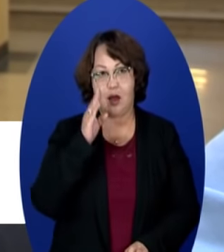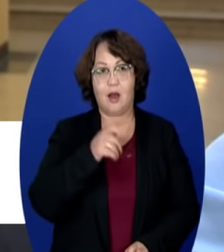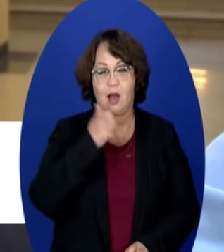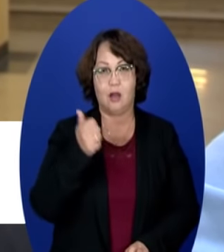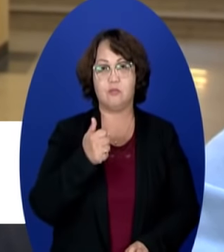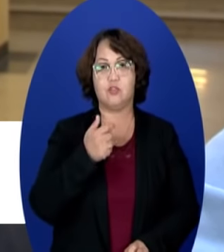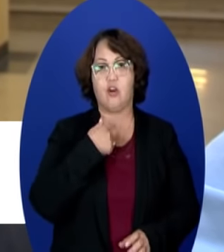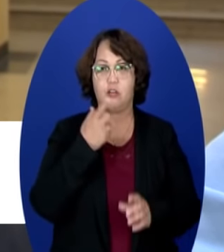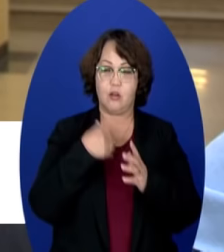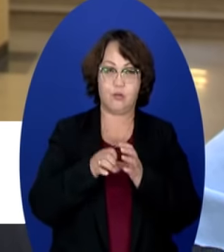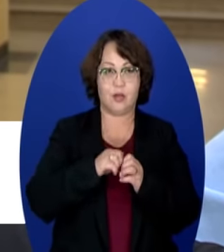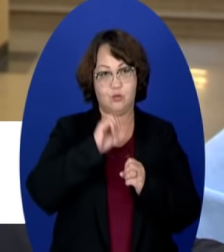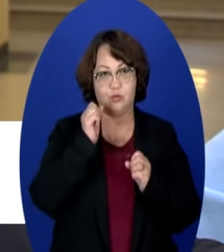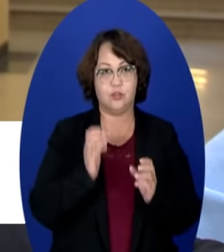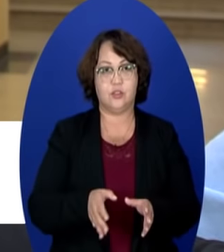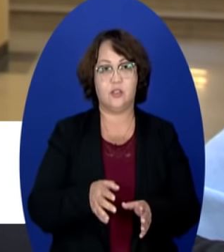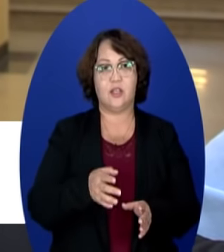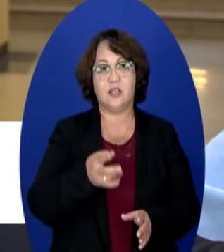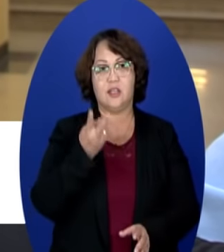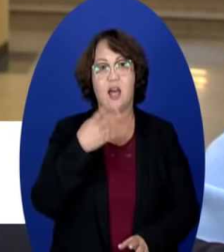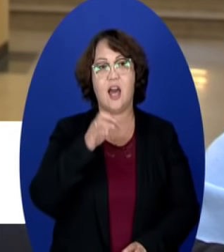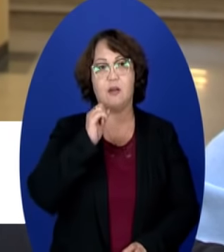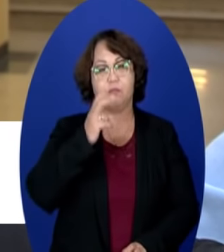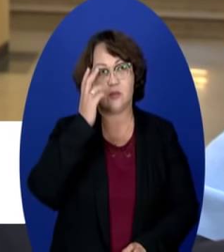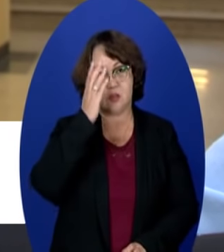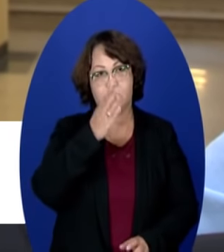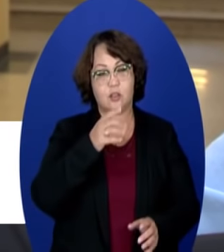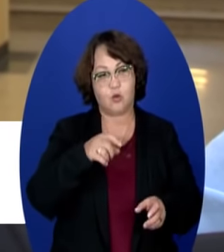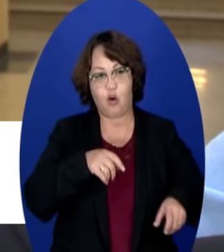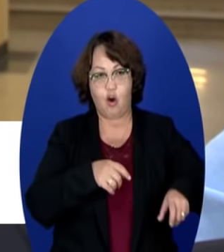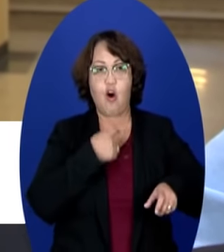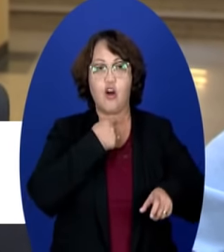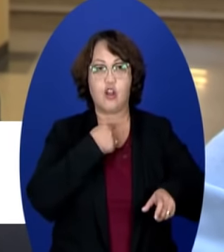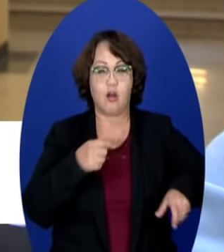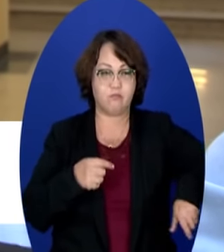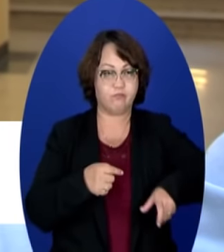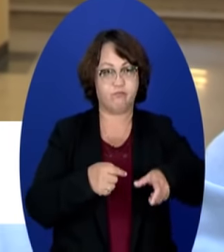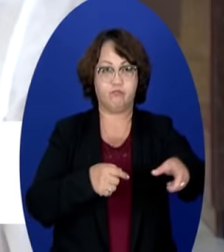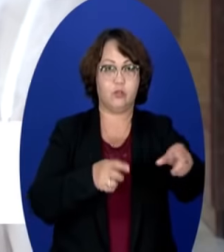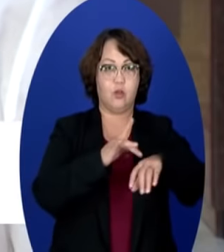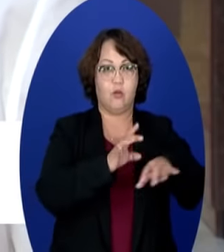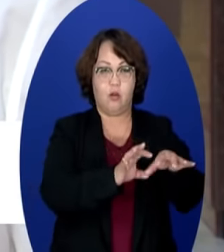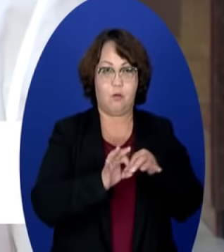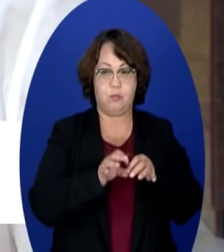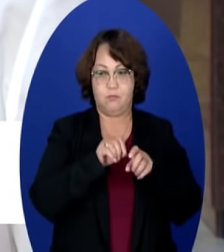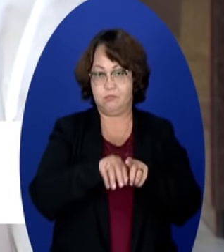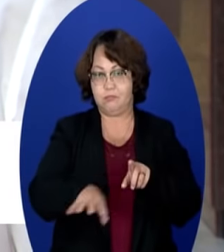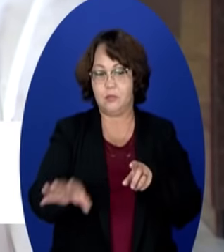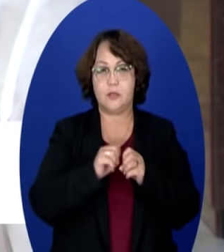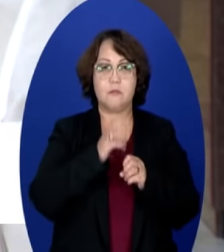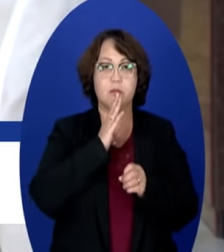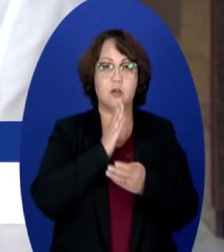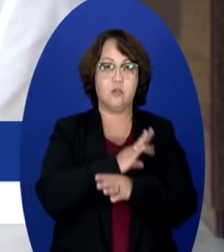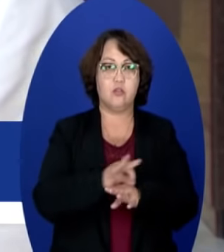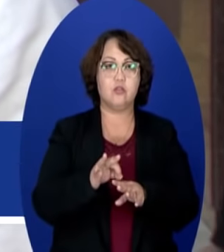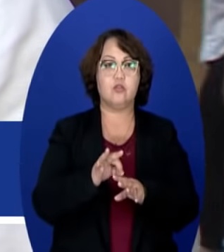бол найрамд цуслалтаар явж байгаа. 800 шумаас татаж авахар бол шийдэж тавьсан байна. Энэ төслүүдийн одоо хэсэгчлэн